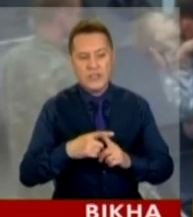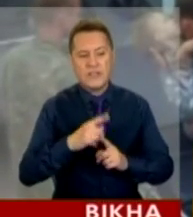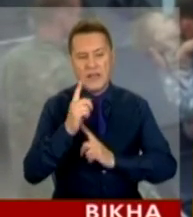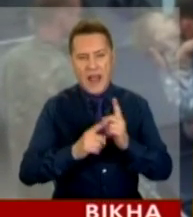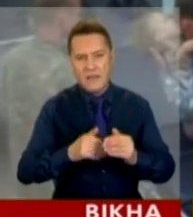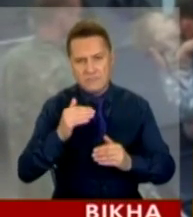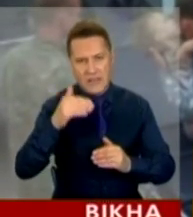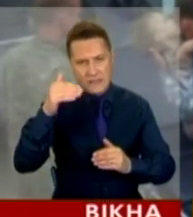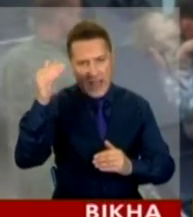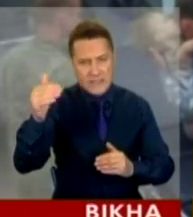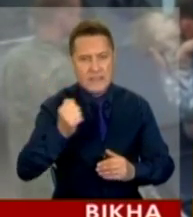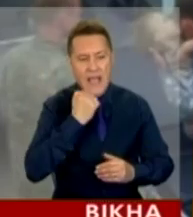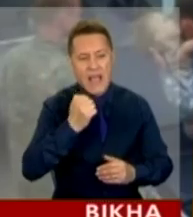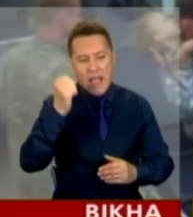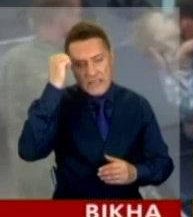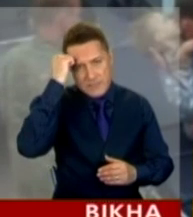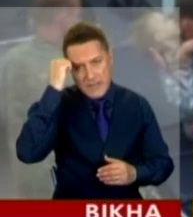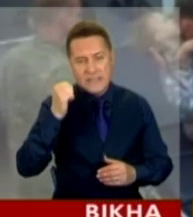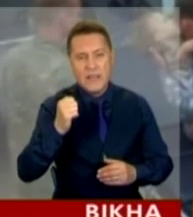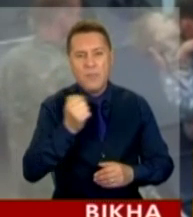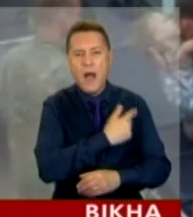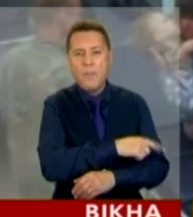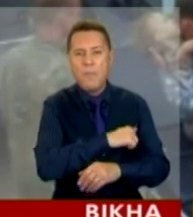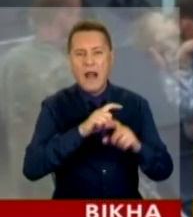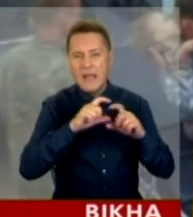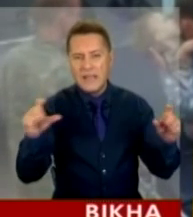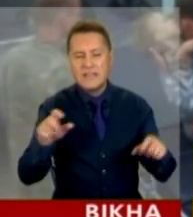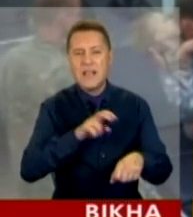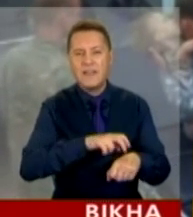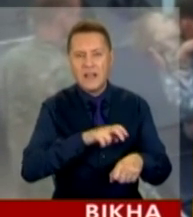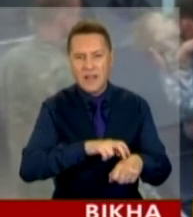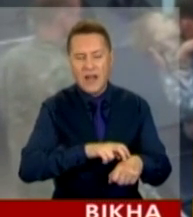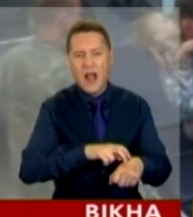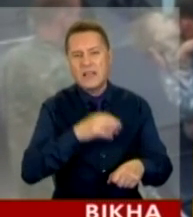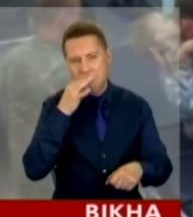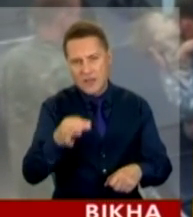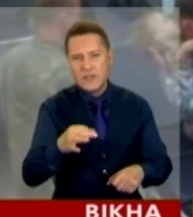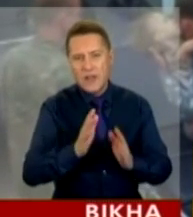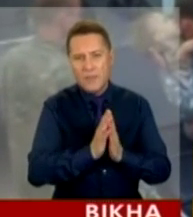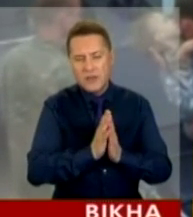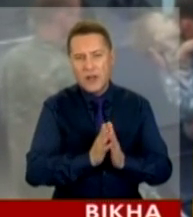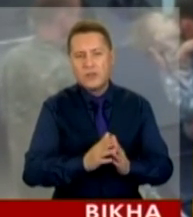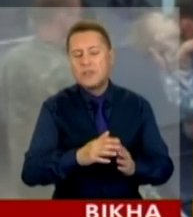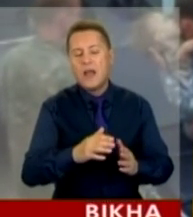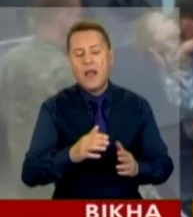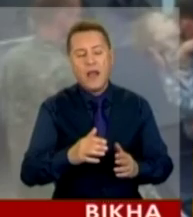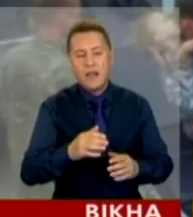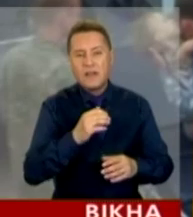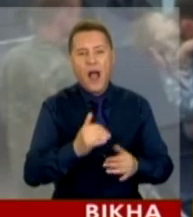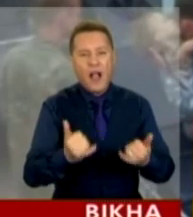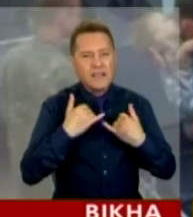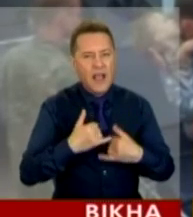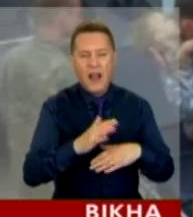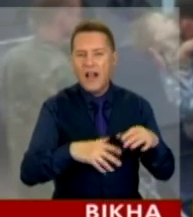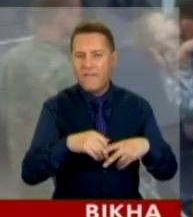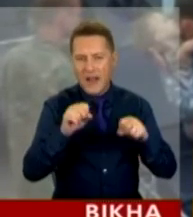сказати. Тому спасибо больнице, докторам, напишіть, будь ласка, дуже. Показали квалифицированную